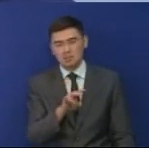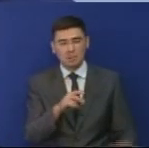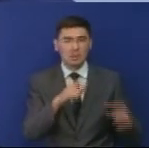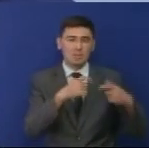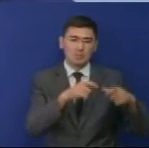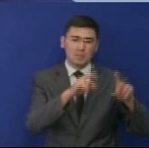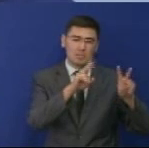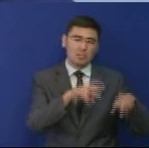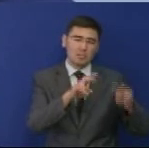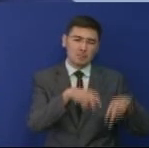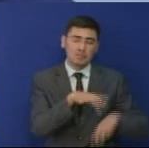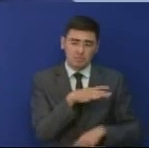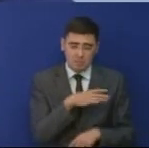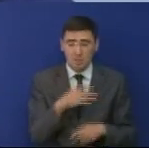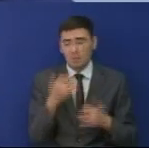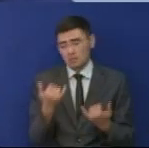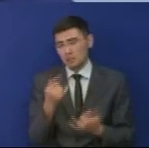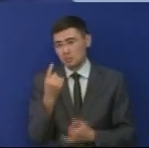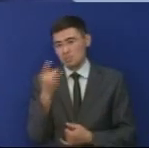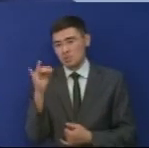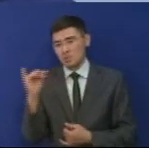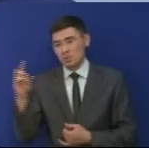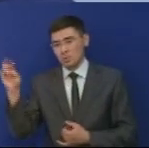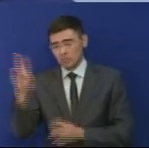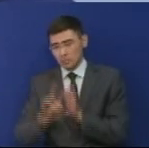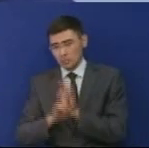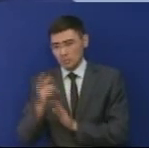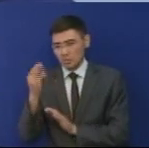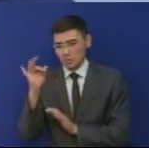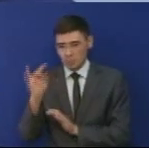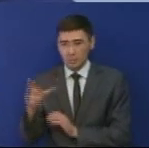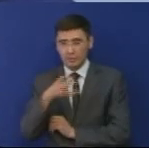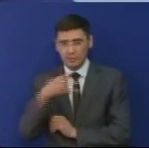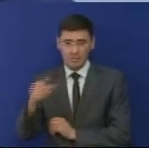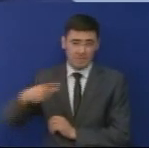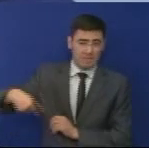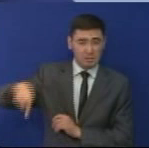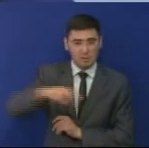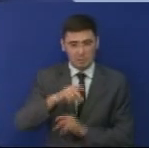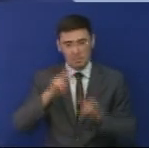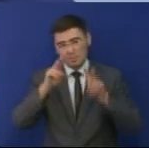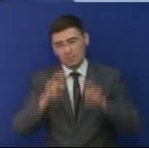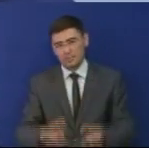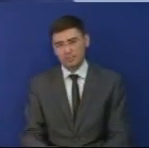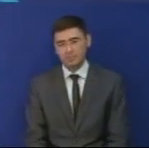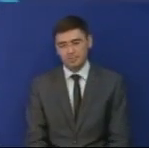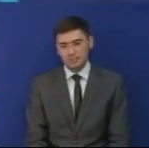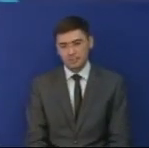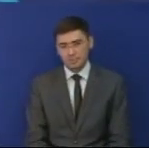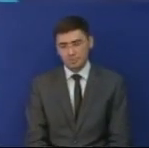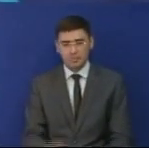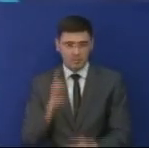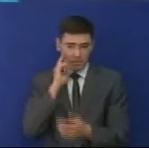теорию, практику, а с 1 июля полностью экзамены принимают сотрудники госкорпорации, то